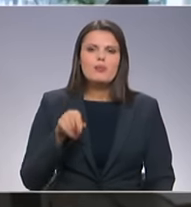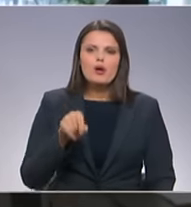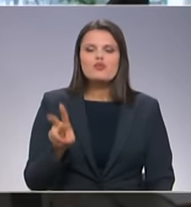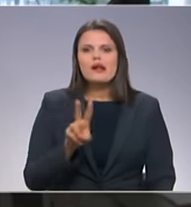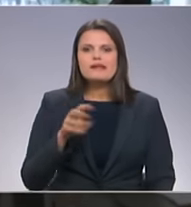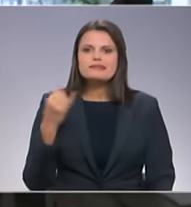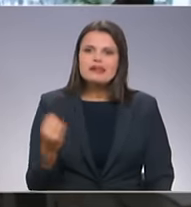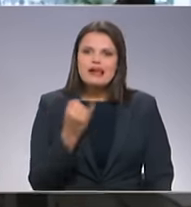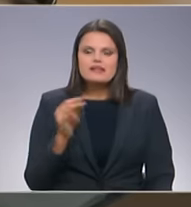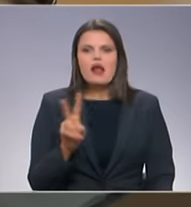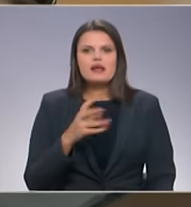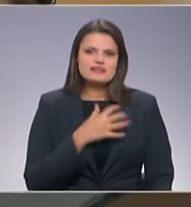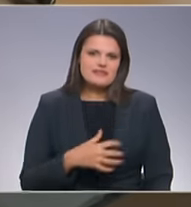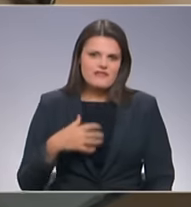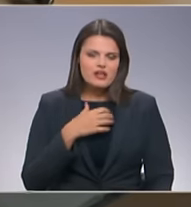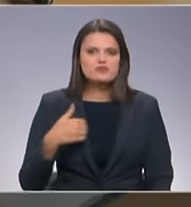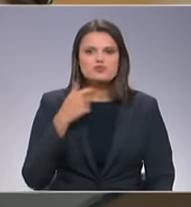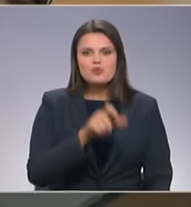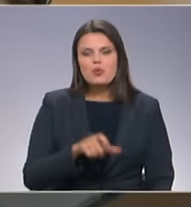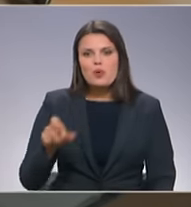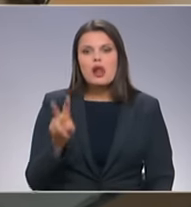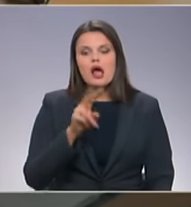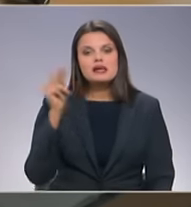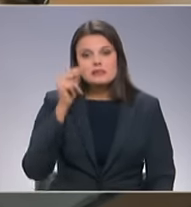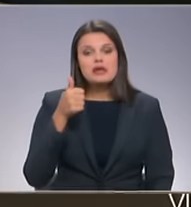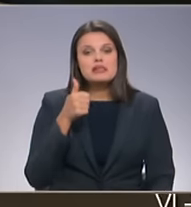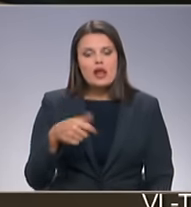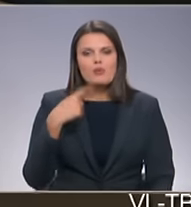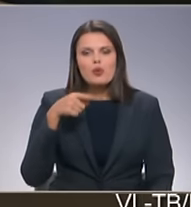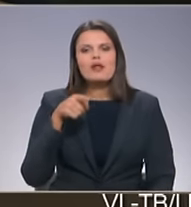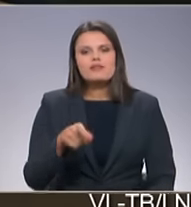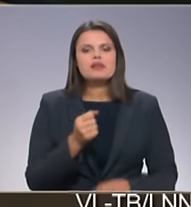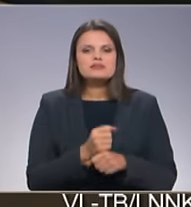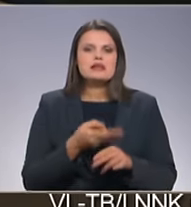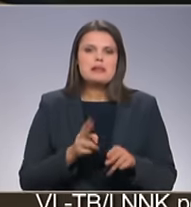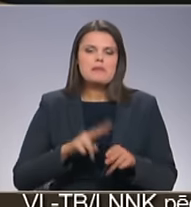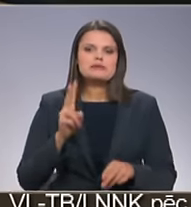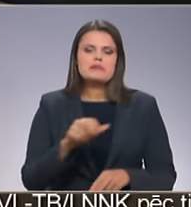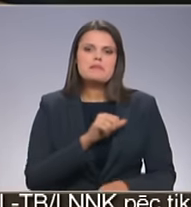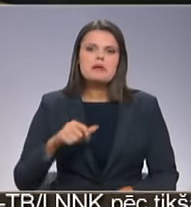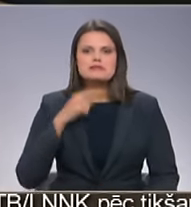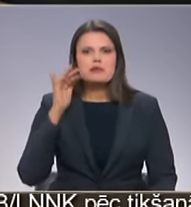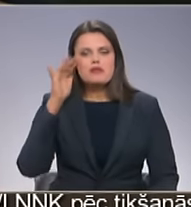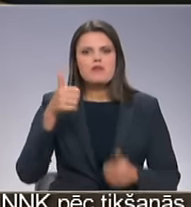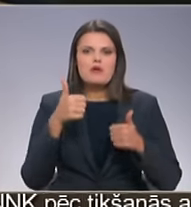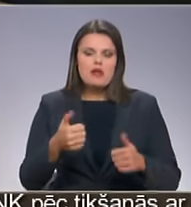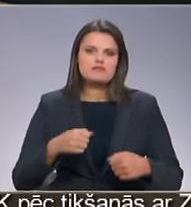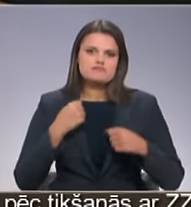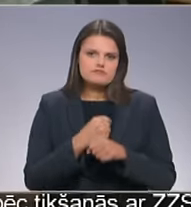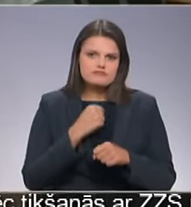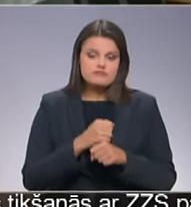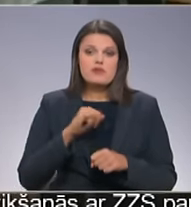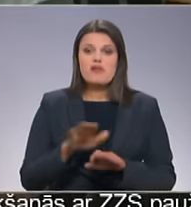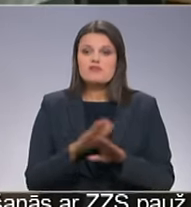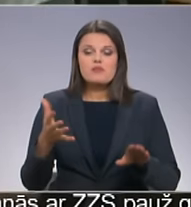kas interesē un kas ir vajadzīgs. Skolēni, kuri mācās labi, atzīst, ka tas tiek darīts viņu pašu nākotnē. Tāpēc pat, ja stipendija netiks